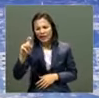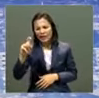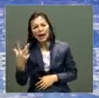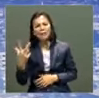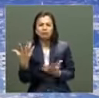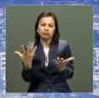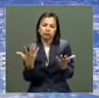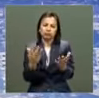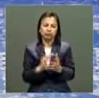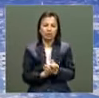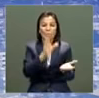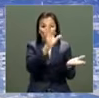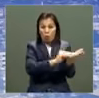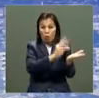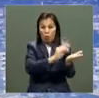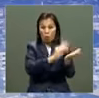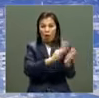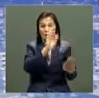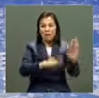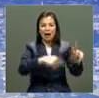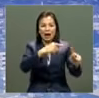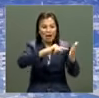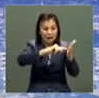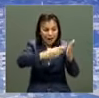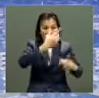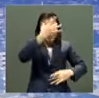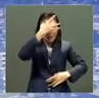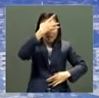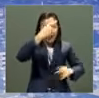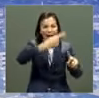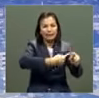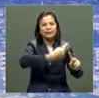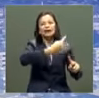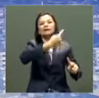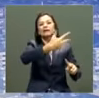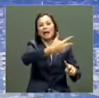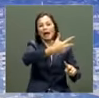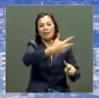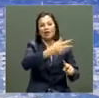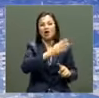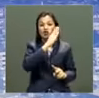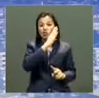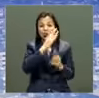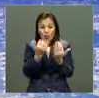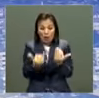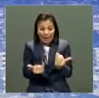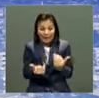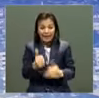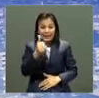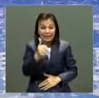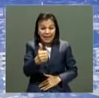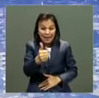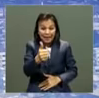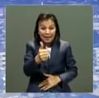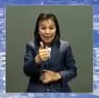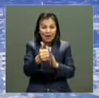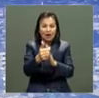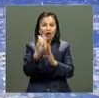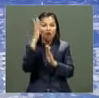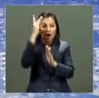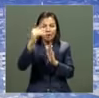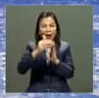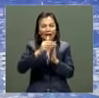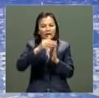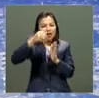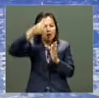แต่ช่วงมีนาคมทั้งนั้นเลยนะครับนี่คือสิ่งที่ถ้าวันนี้เราดีขึ้นอีกสักพักหนึ่งตัวเลขของการเสียชีวิต